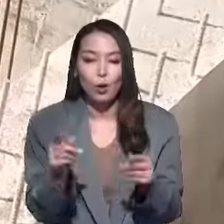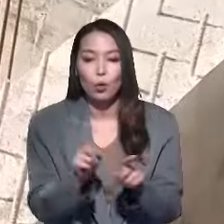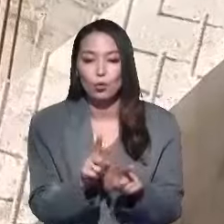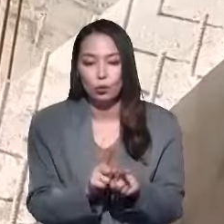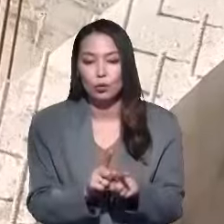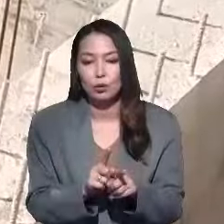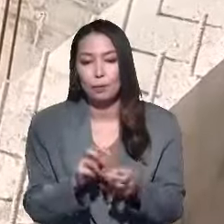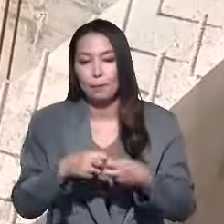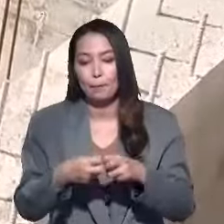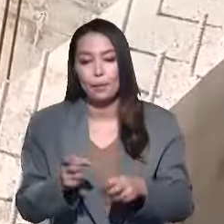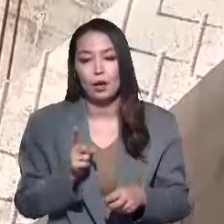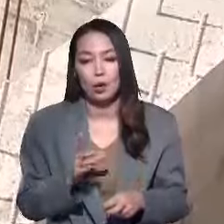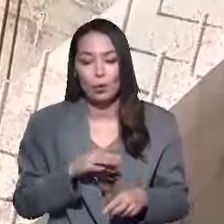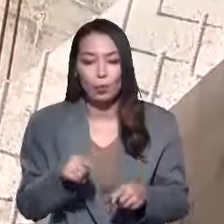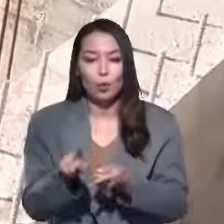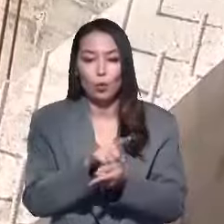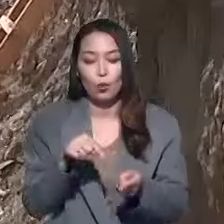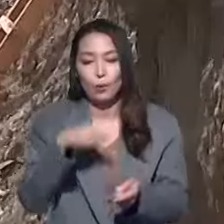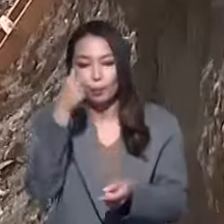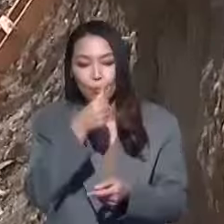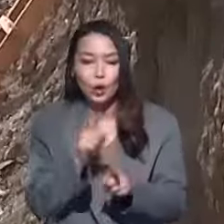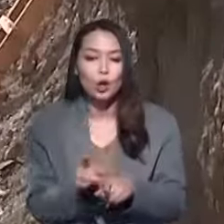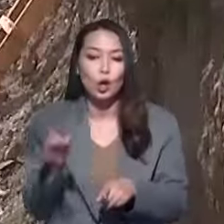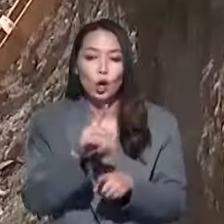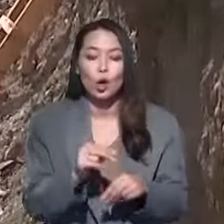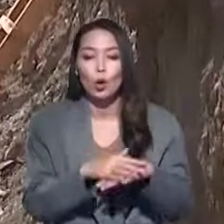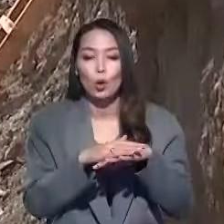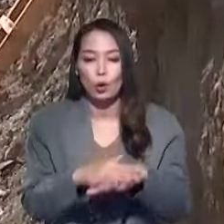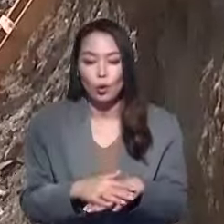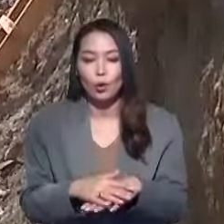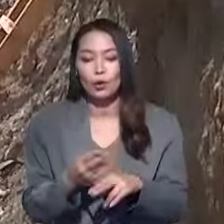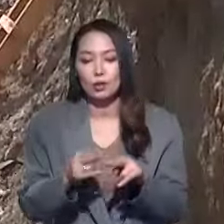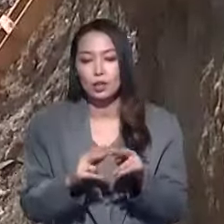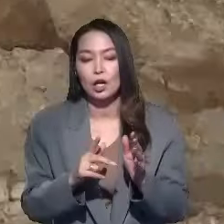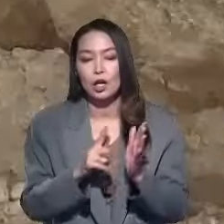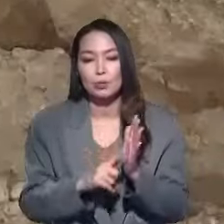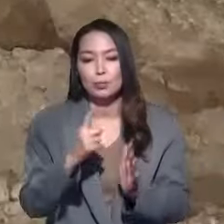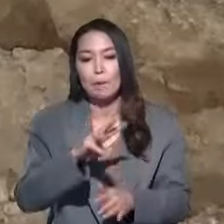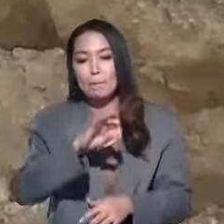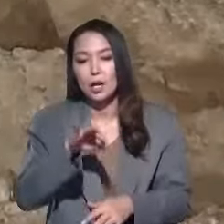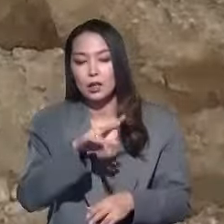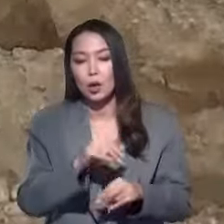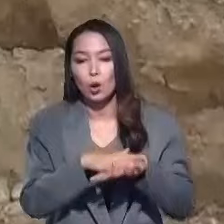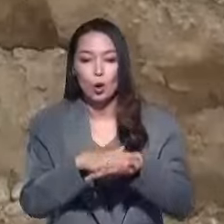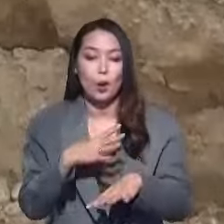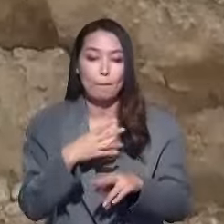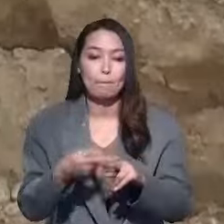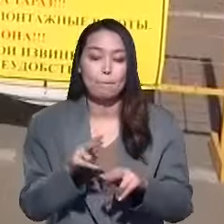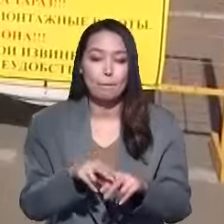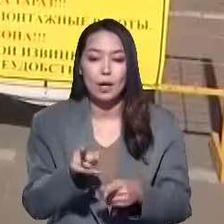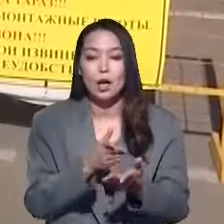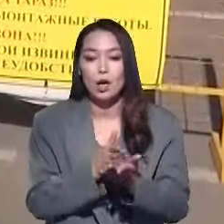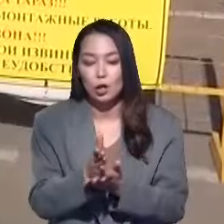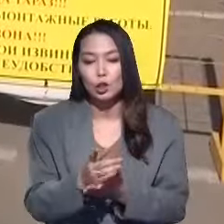дейді. Бұйырып биыл бұл іске республикалық бюджеттен 7.1 миллиард теңге бөлініпті. Қазір осы жұмыстың басында